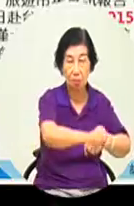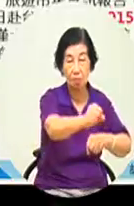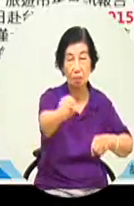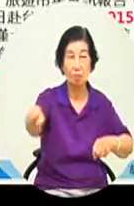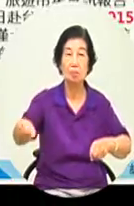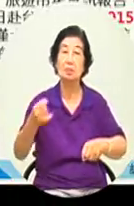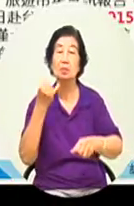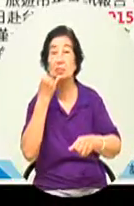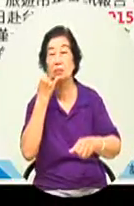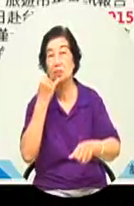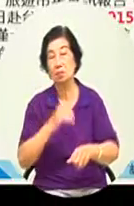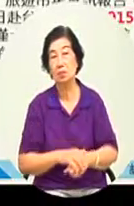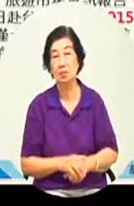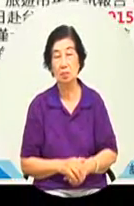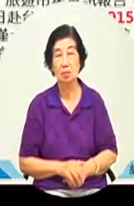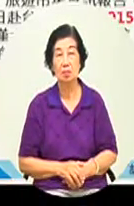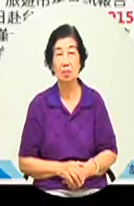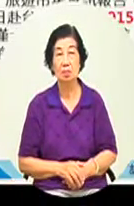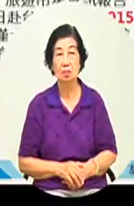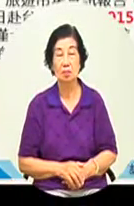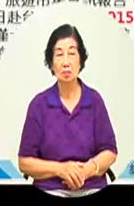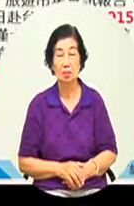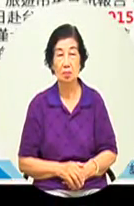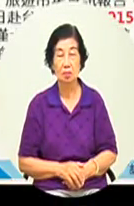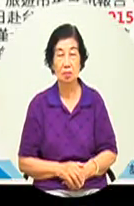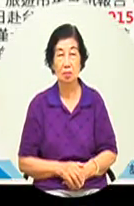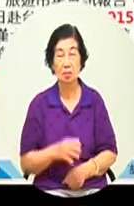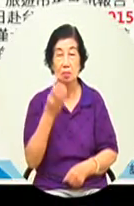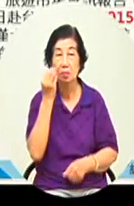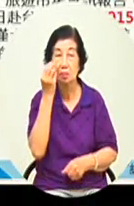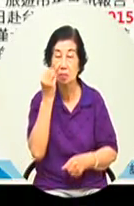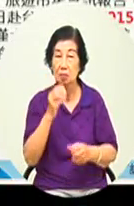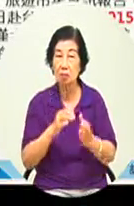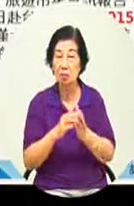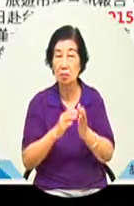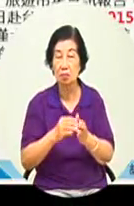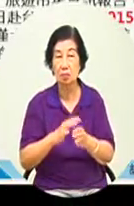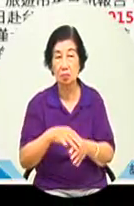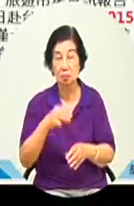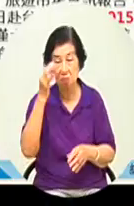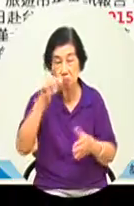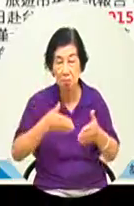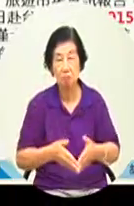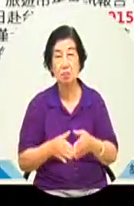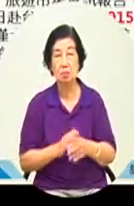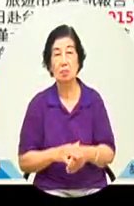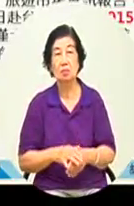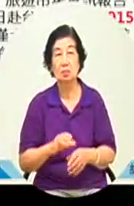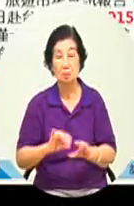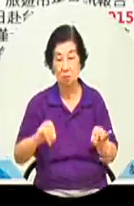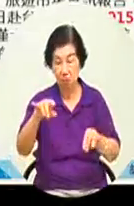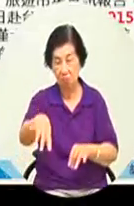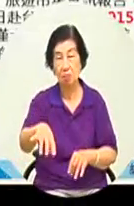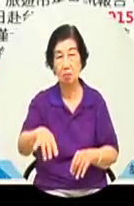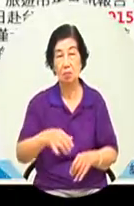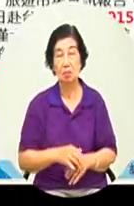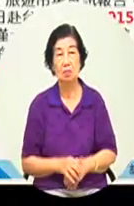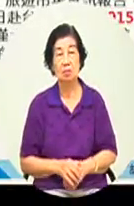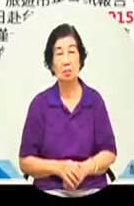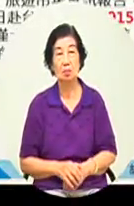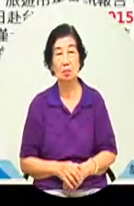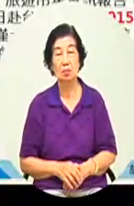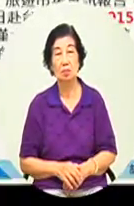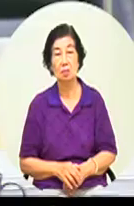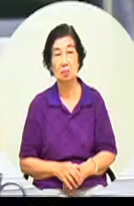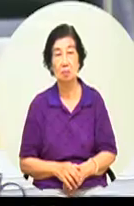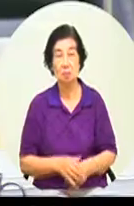耳朵外。所以我觉得这个是我们的观光局要很去重视的一个点。我想还有除了陆